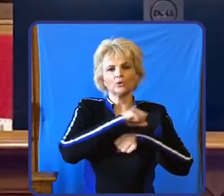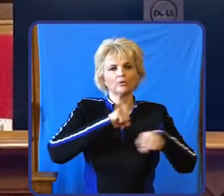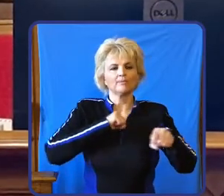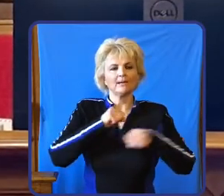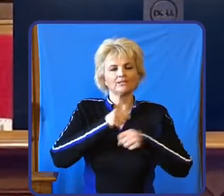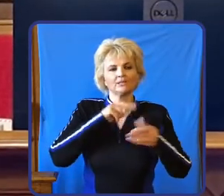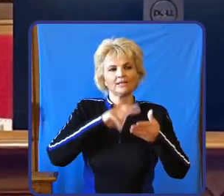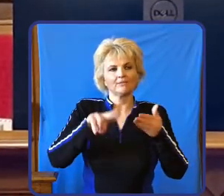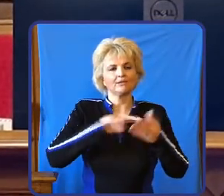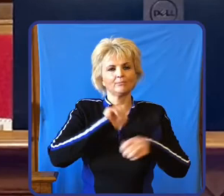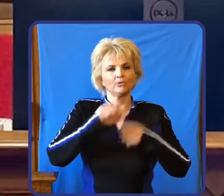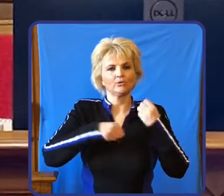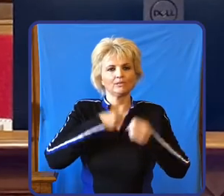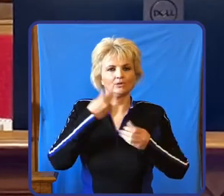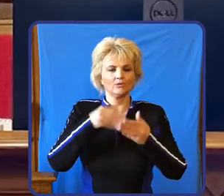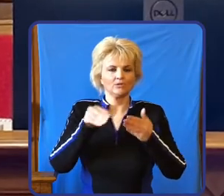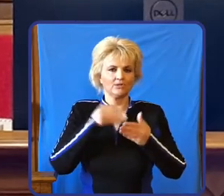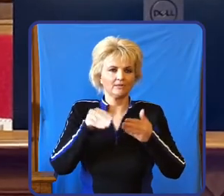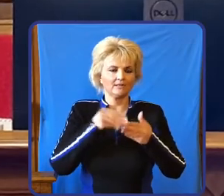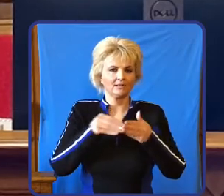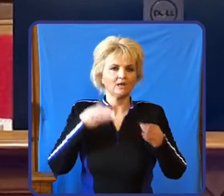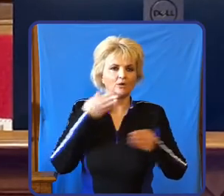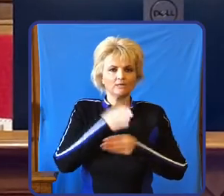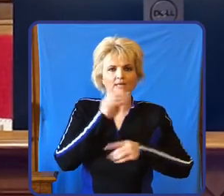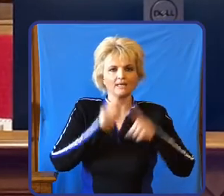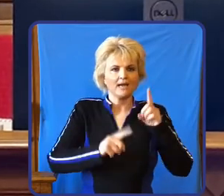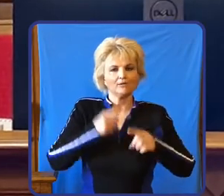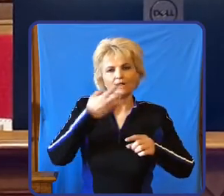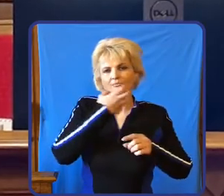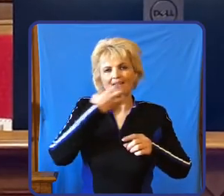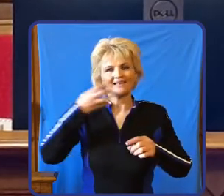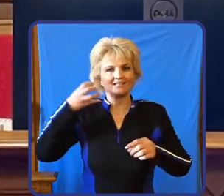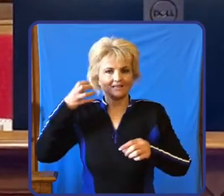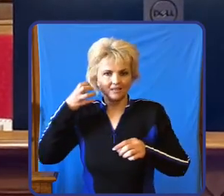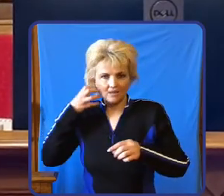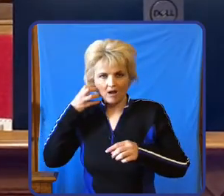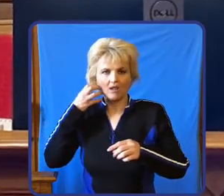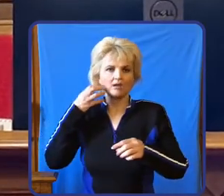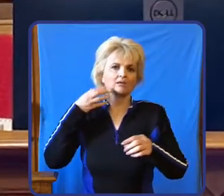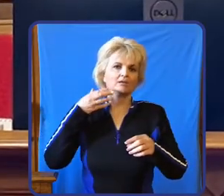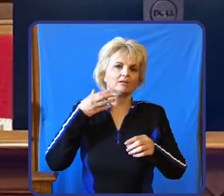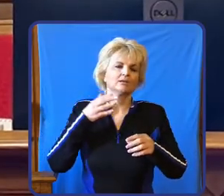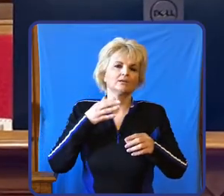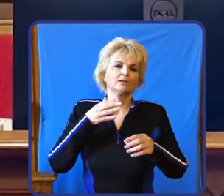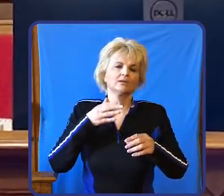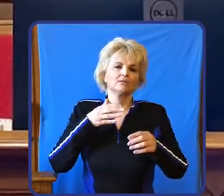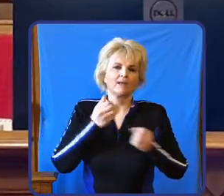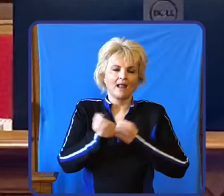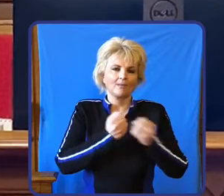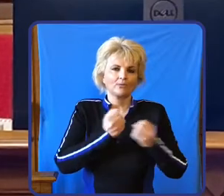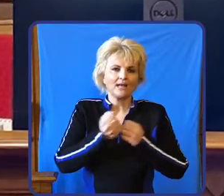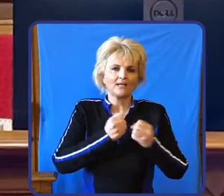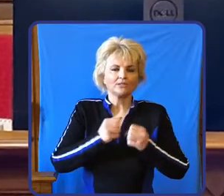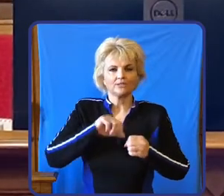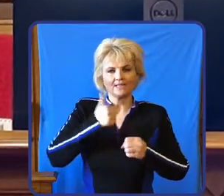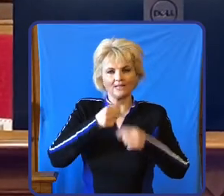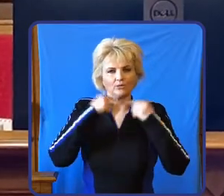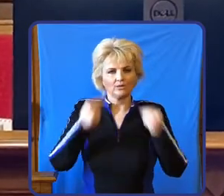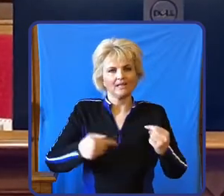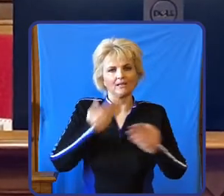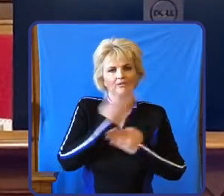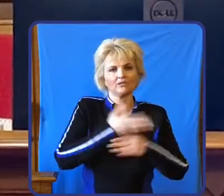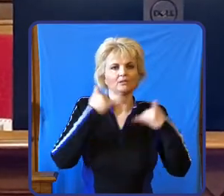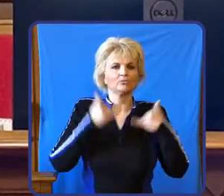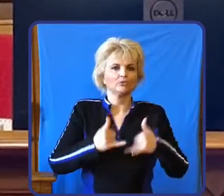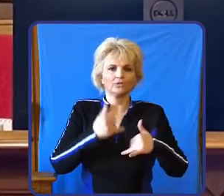való hozzájárulásról, ugye ez a Mártai a kötendő megállapodás, szintén ugye szerepelt. Ez az első határozatjavaslat, amit most